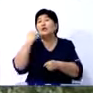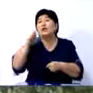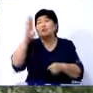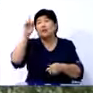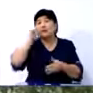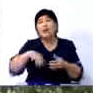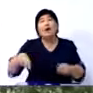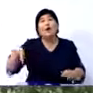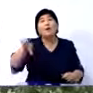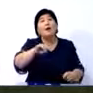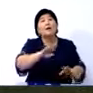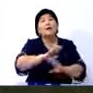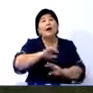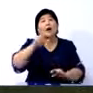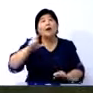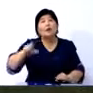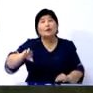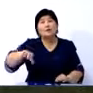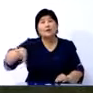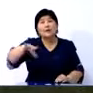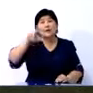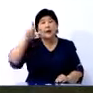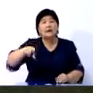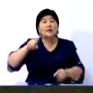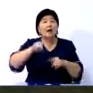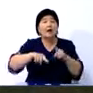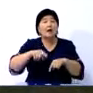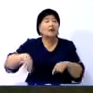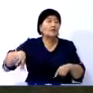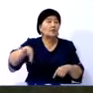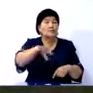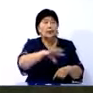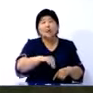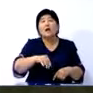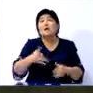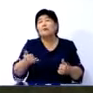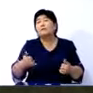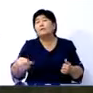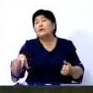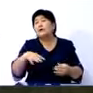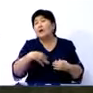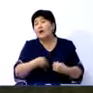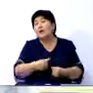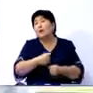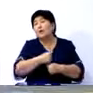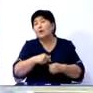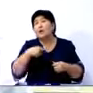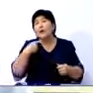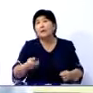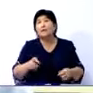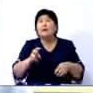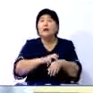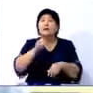сенеміз. Барлық қайтыс болған ел азаматтарының ағайын туысқандарына, бауырларына қайғырып көңіл айтамыз.